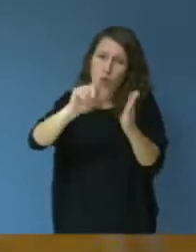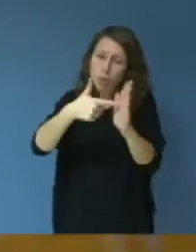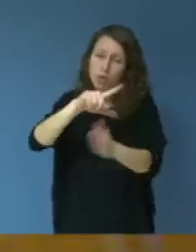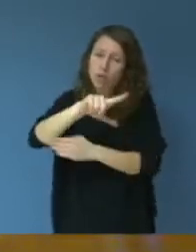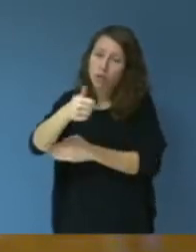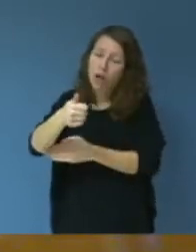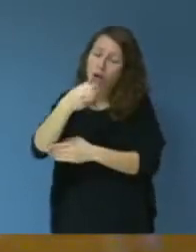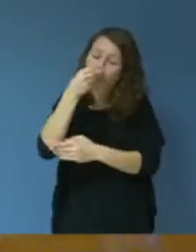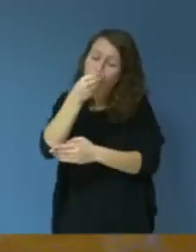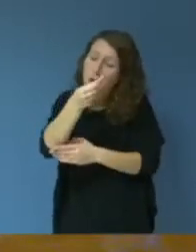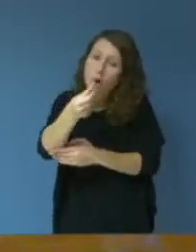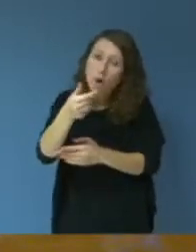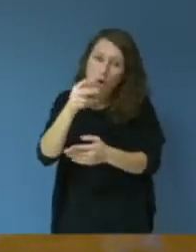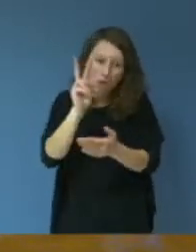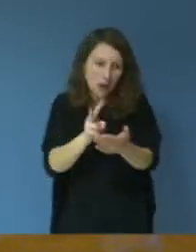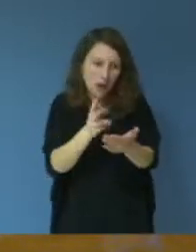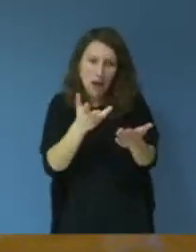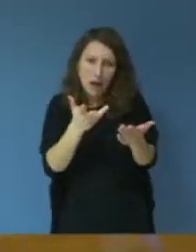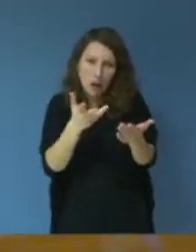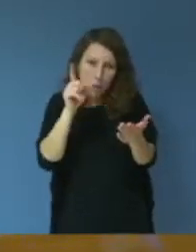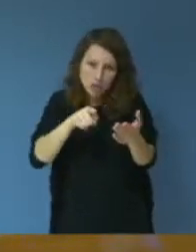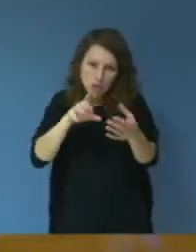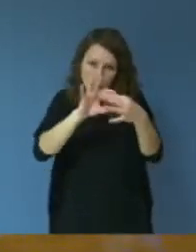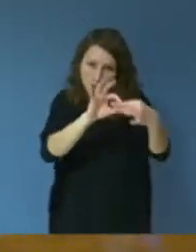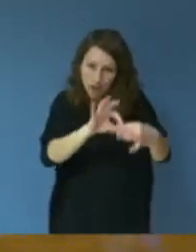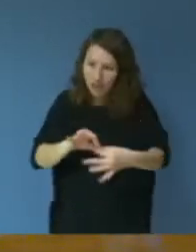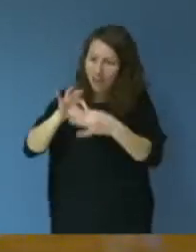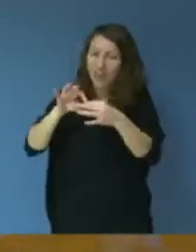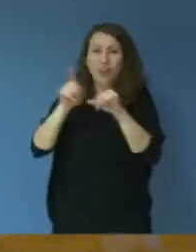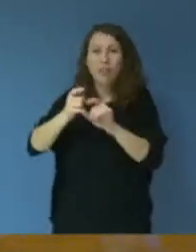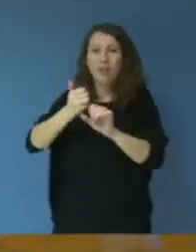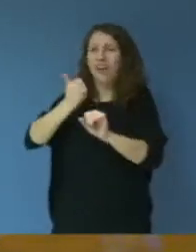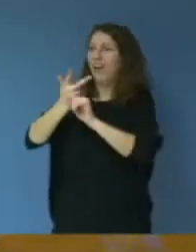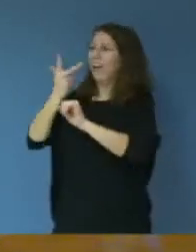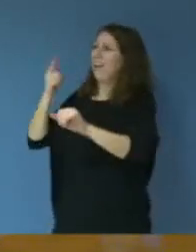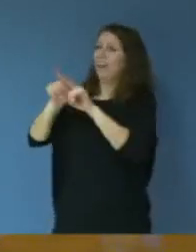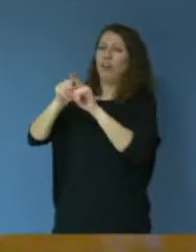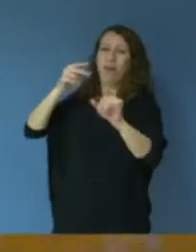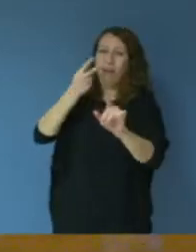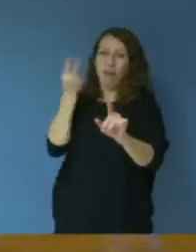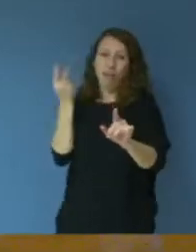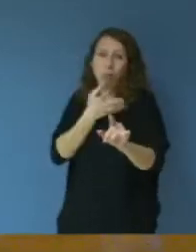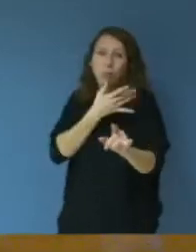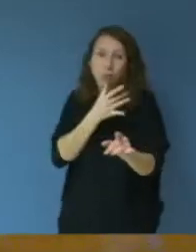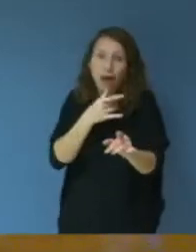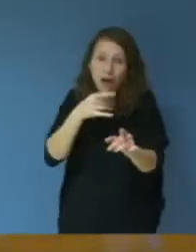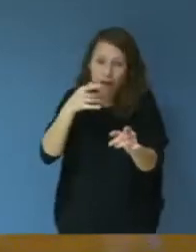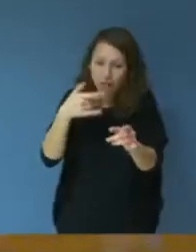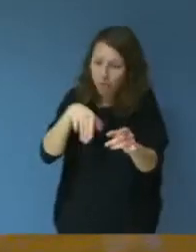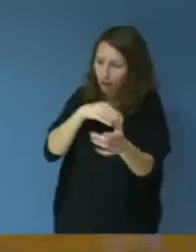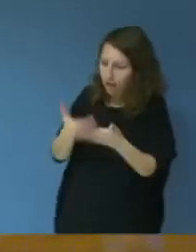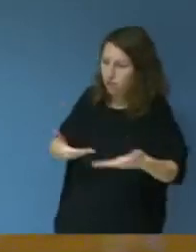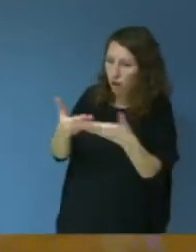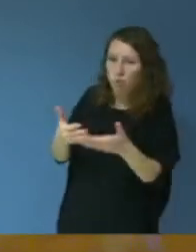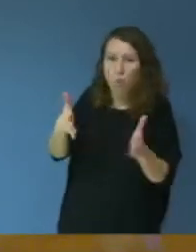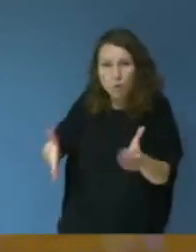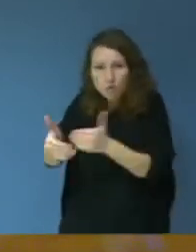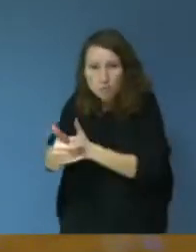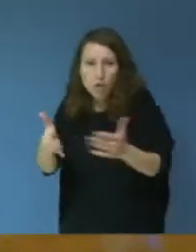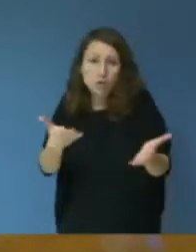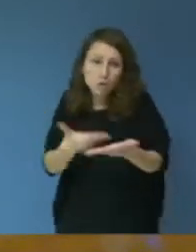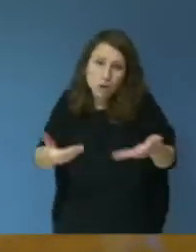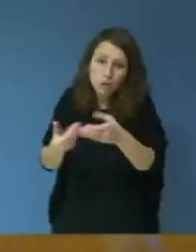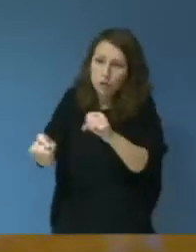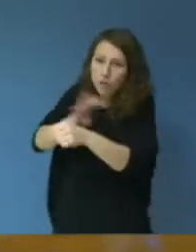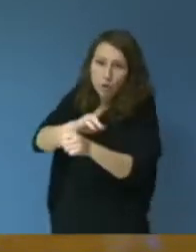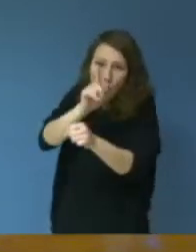la seule continuité des orientations budgétaires des années antérieures et sans une estimation affinée de l'impact des confinements présents et à venir en matière